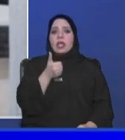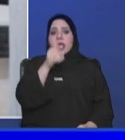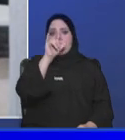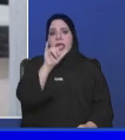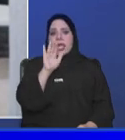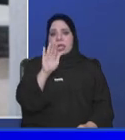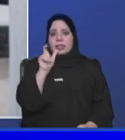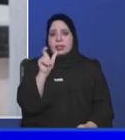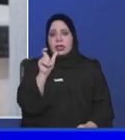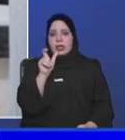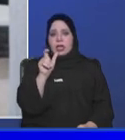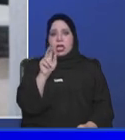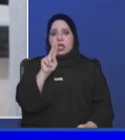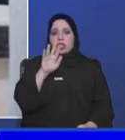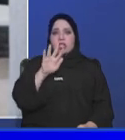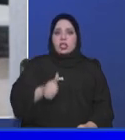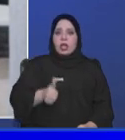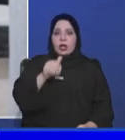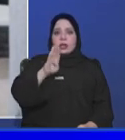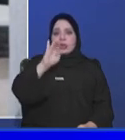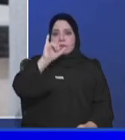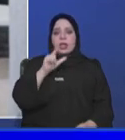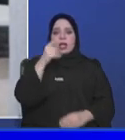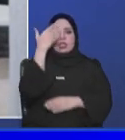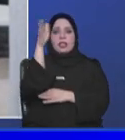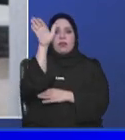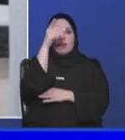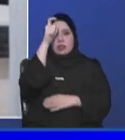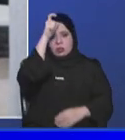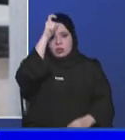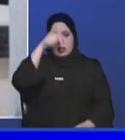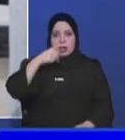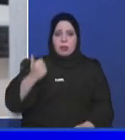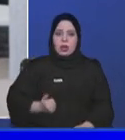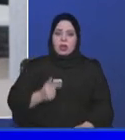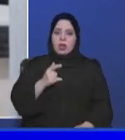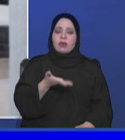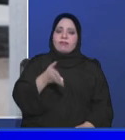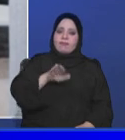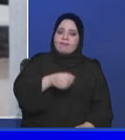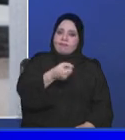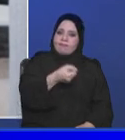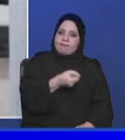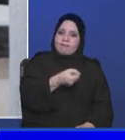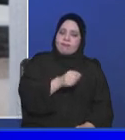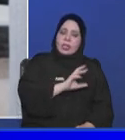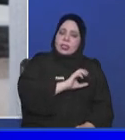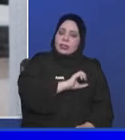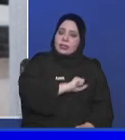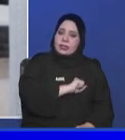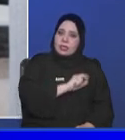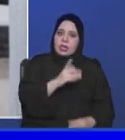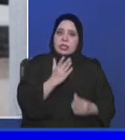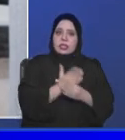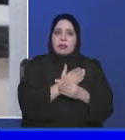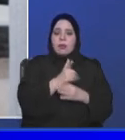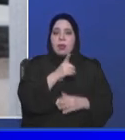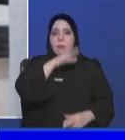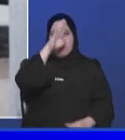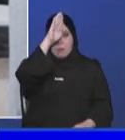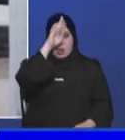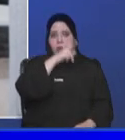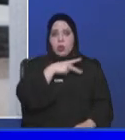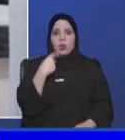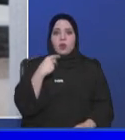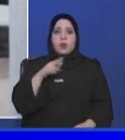زير السيده هي ل دى الممح عن خالصي تعازي ومواساه مملكه البحرين ملكا